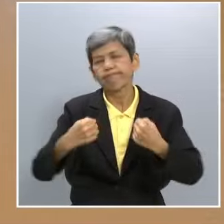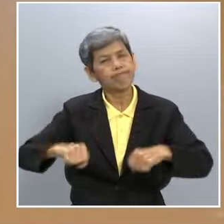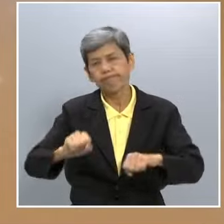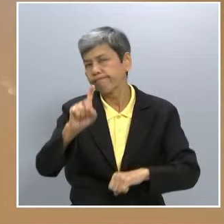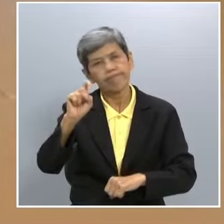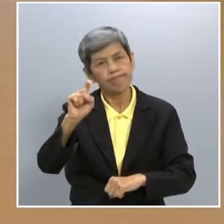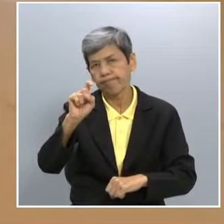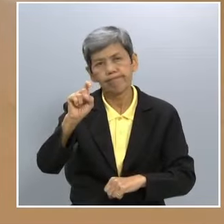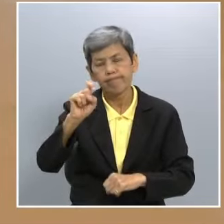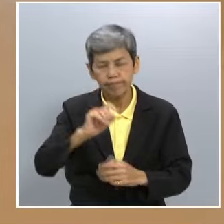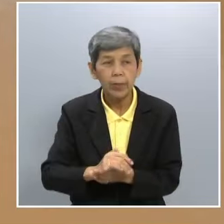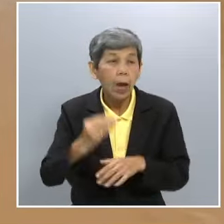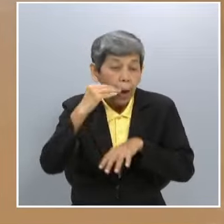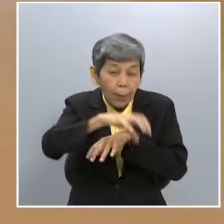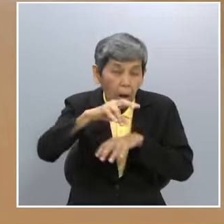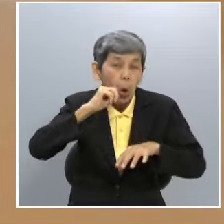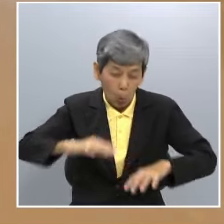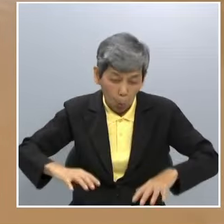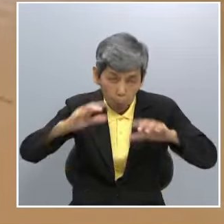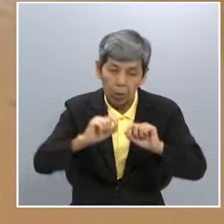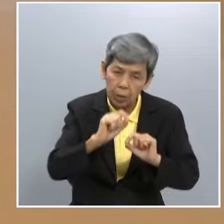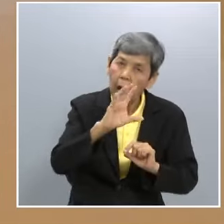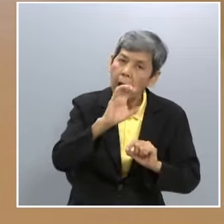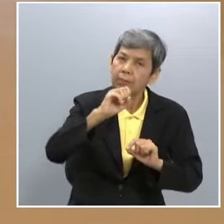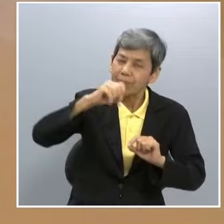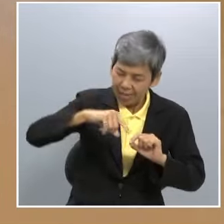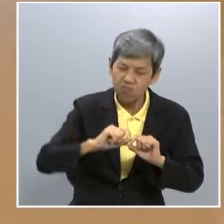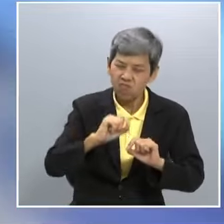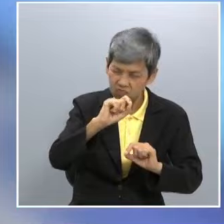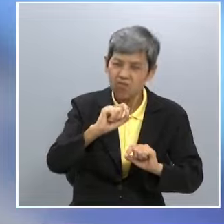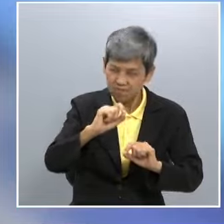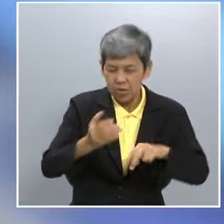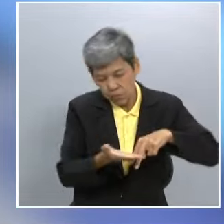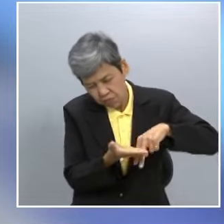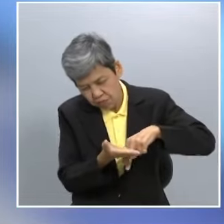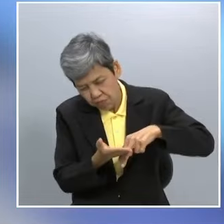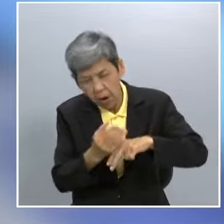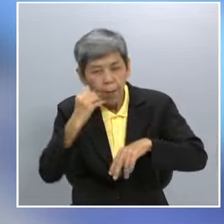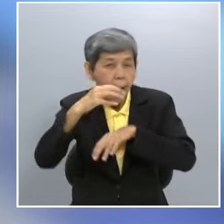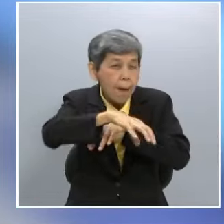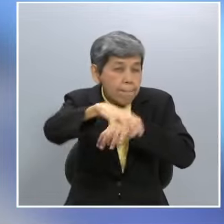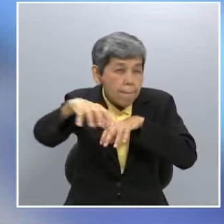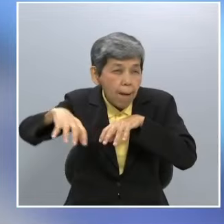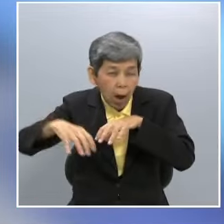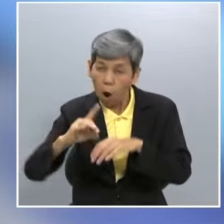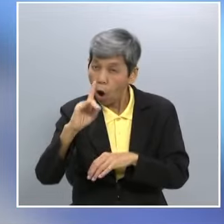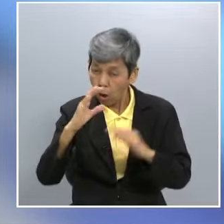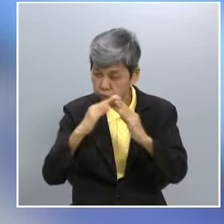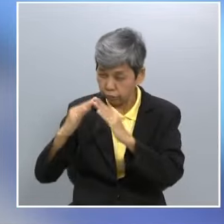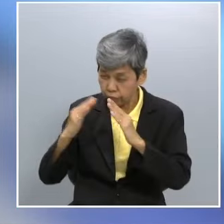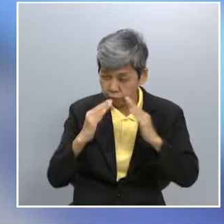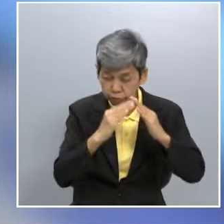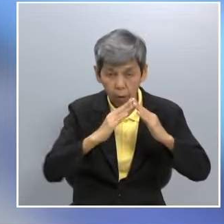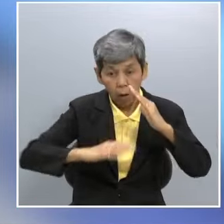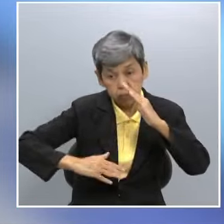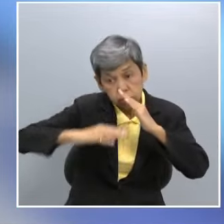ปได้ในหมู่บ้านมีน้ำท่วมสูงตั้งแต่50เซนขึ้นไปค่ะโดยเฉพาะหมู่บ้านจัดสรรมีหลายร้อยหลังคาเรือนที่จมมิดอ